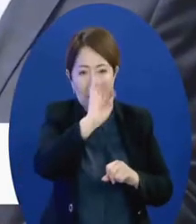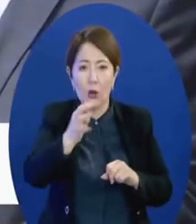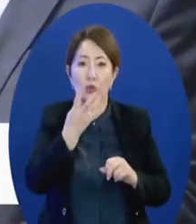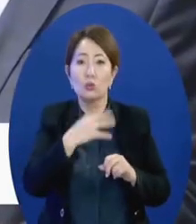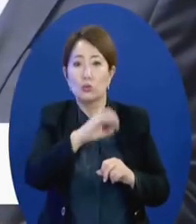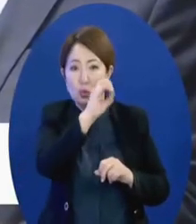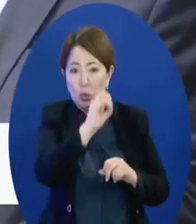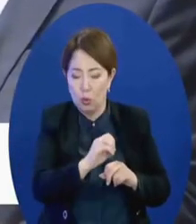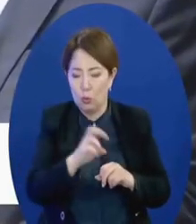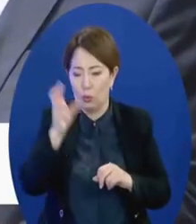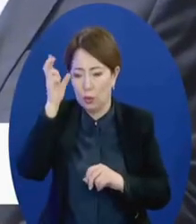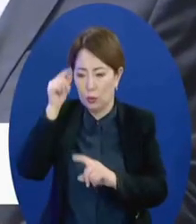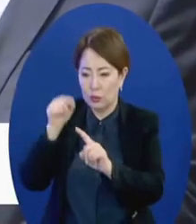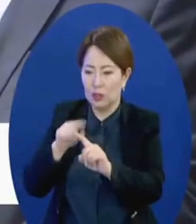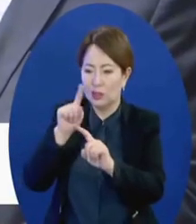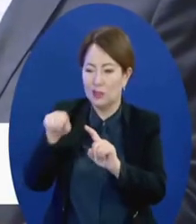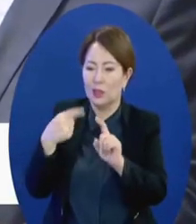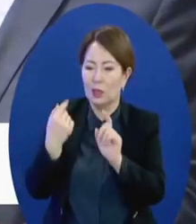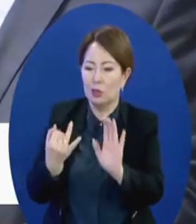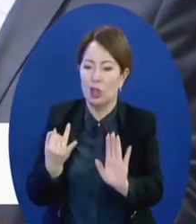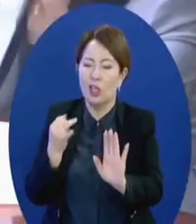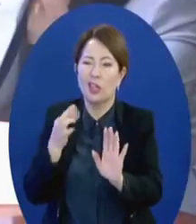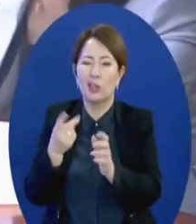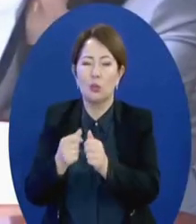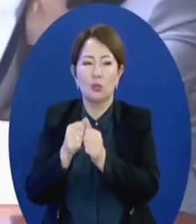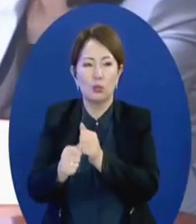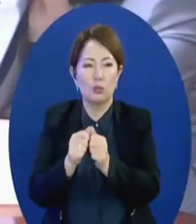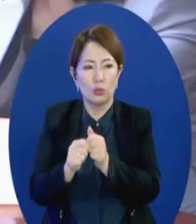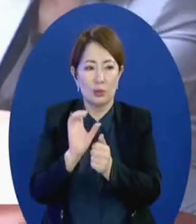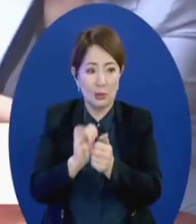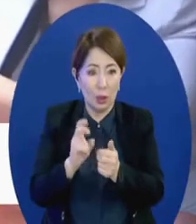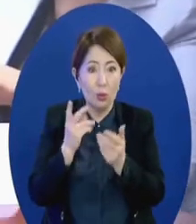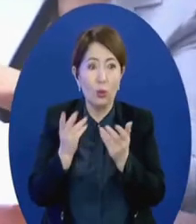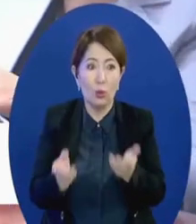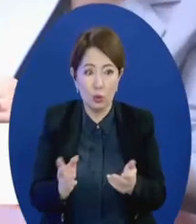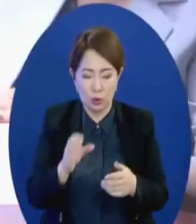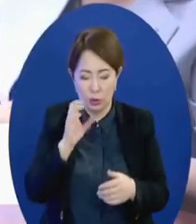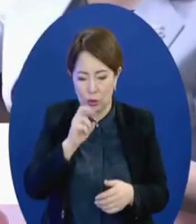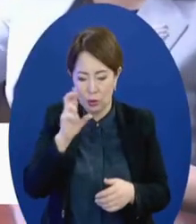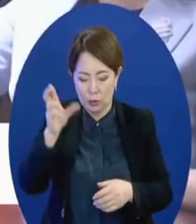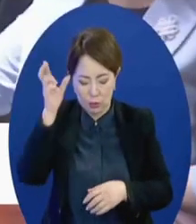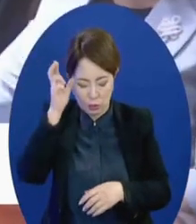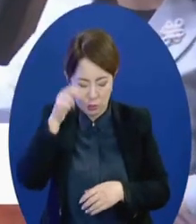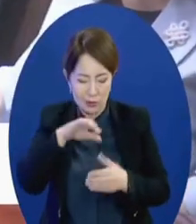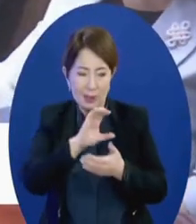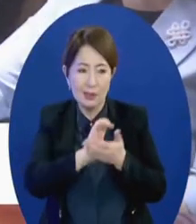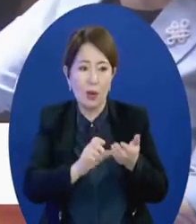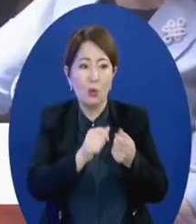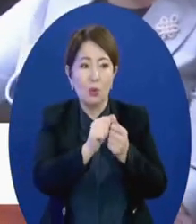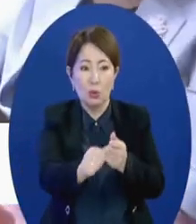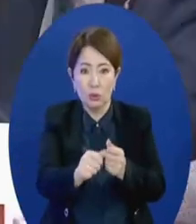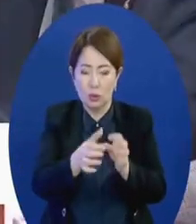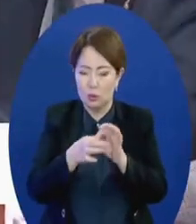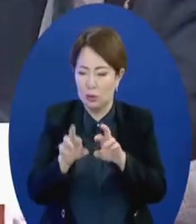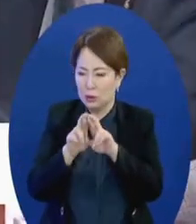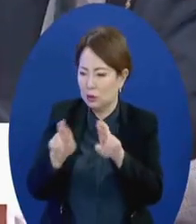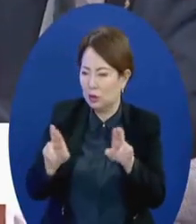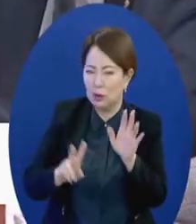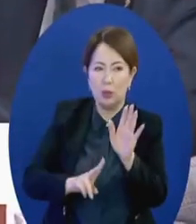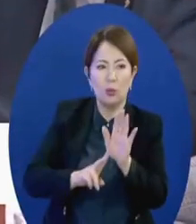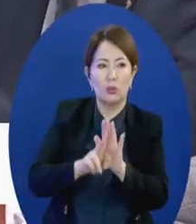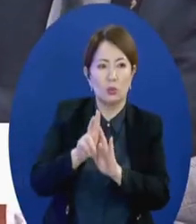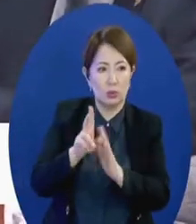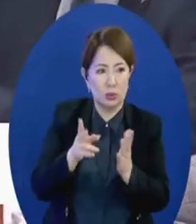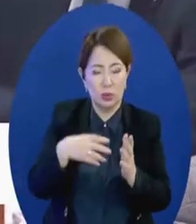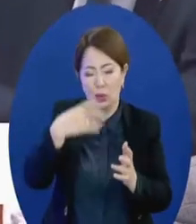Мөн боловсролын салбарт 1.7 их 80 төргийн санхүү жилт хийгддэг. Ерөнхий боловсролын сургуульд олгодог санхүү жилтээс болж ялгаа үүсэж